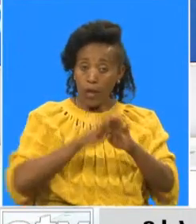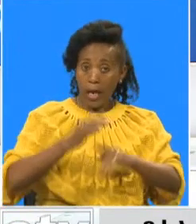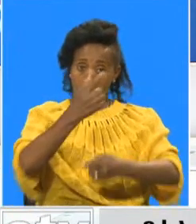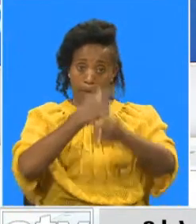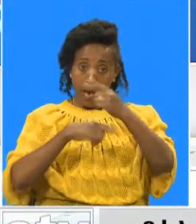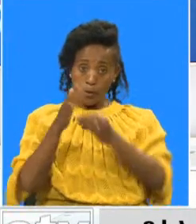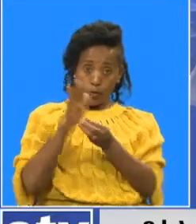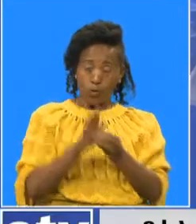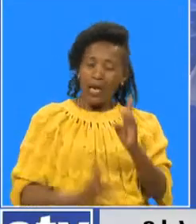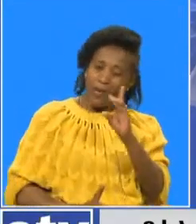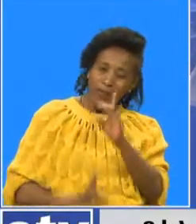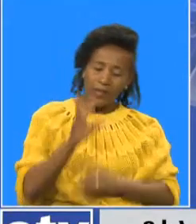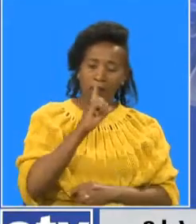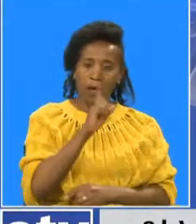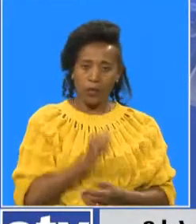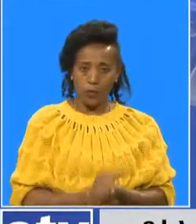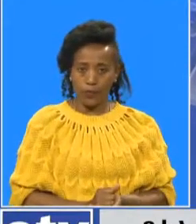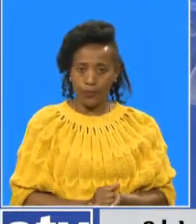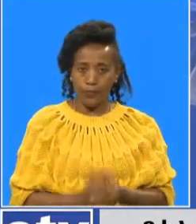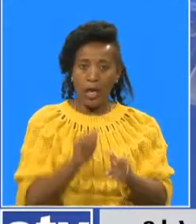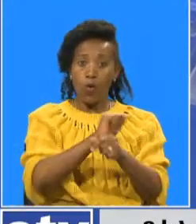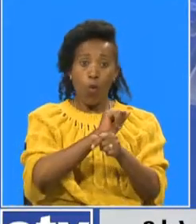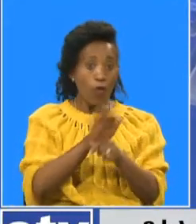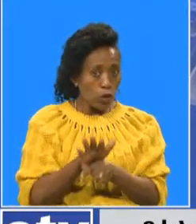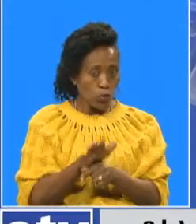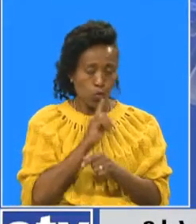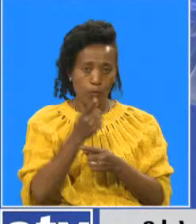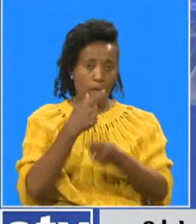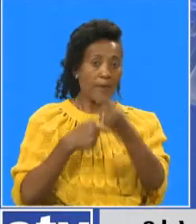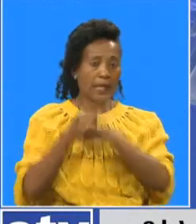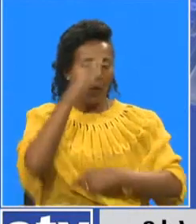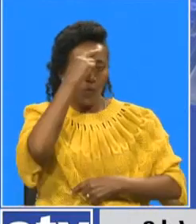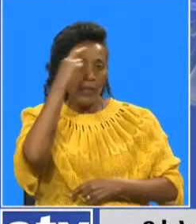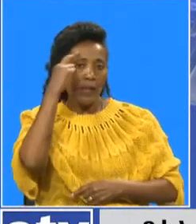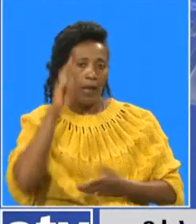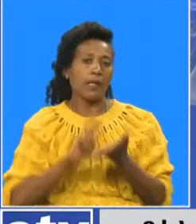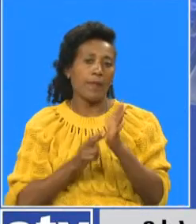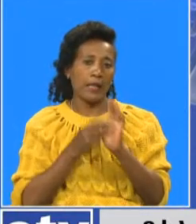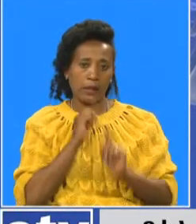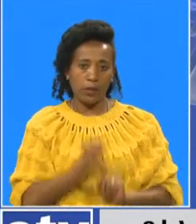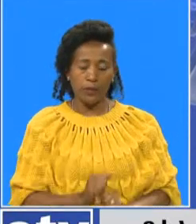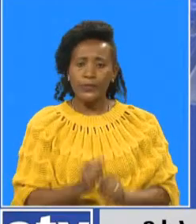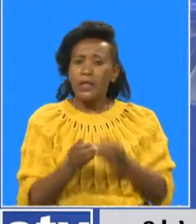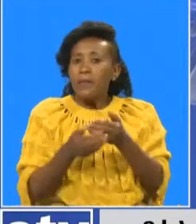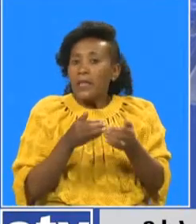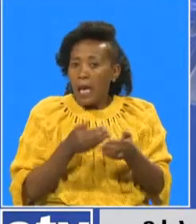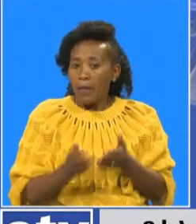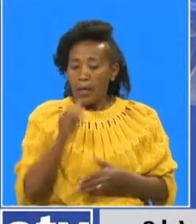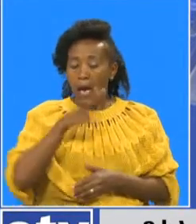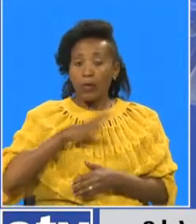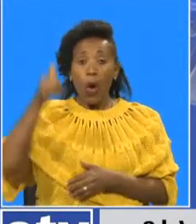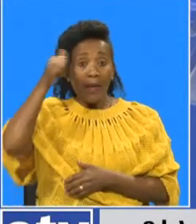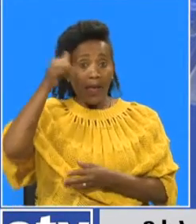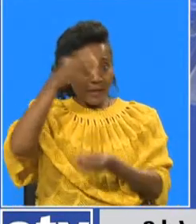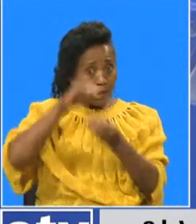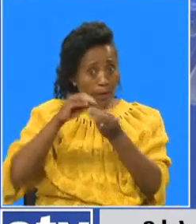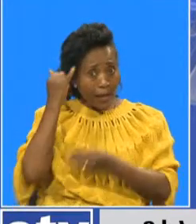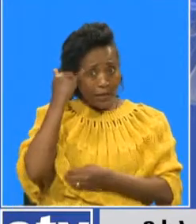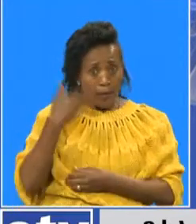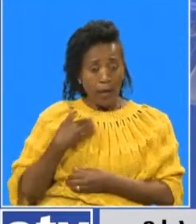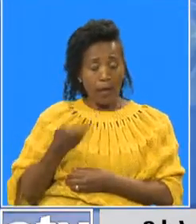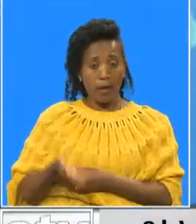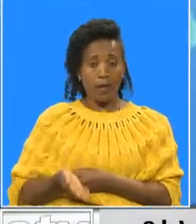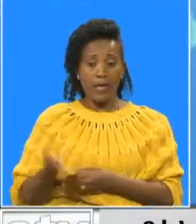የሚያሳድሩት ተጽዕኖ በጣም ከፍተኛ ነው፣ ኮቪዱ በመምጣቱ ምክንያት ማለት ነው። ምናልባት አቶ አያሌው ተጨማሪ ሀሳብ